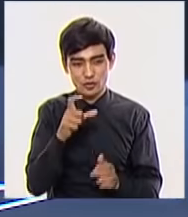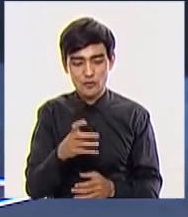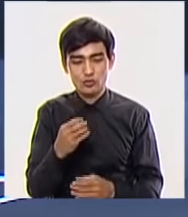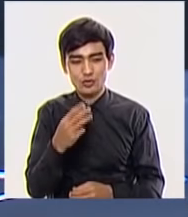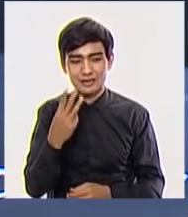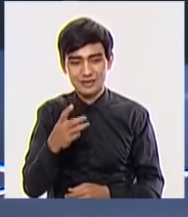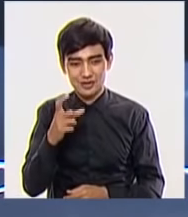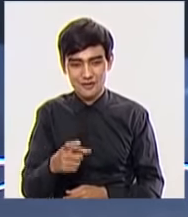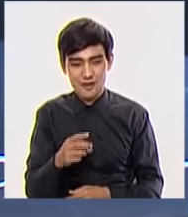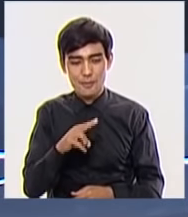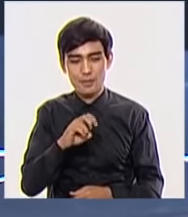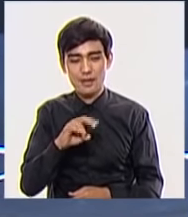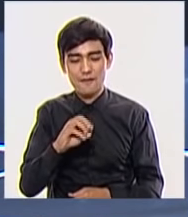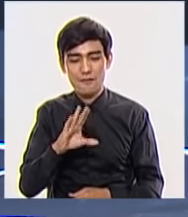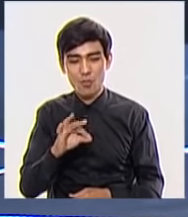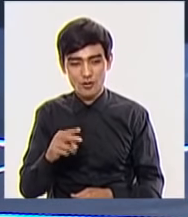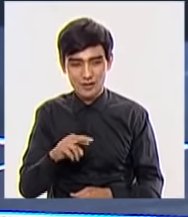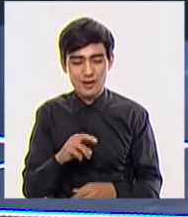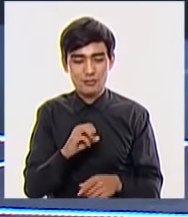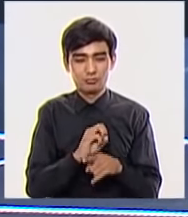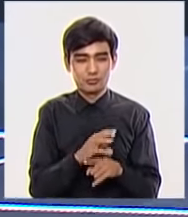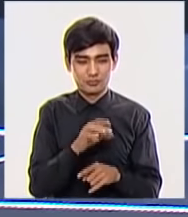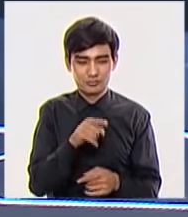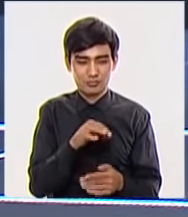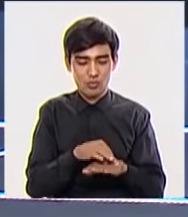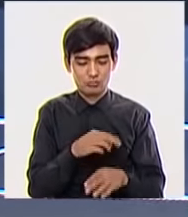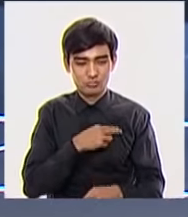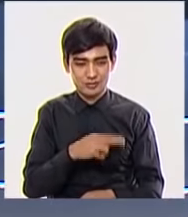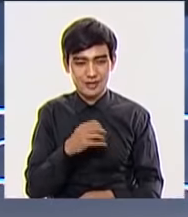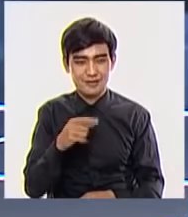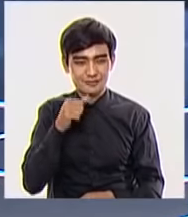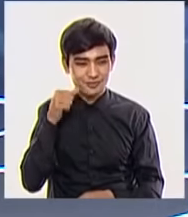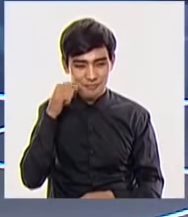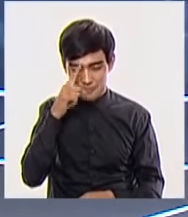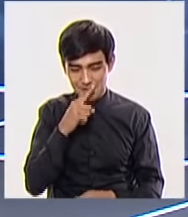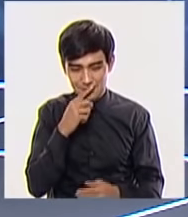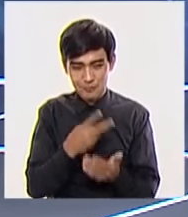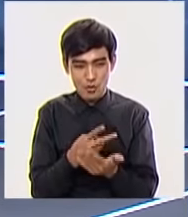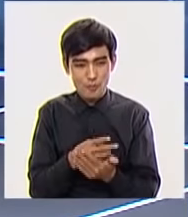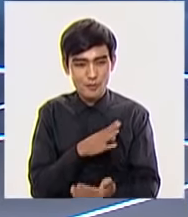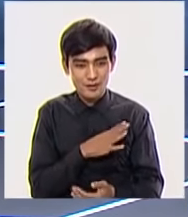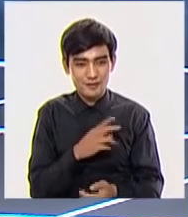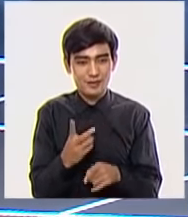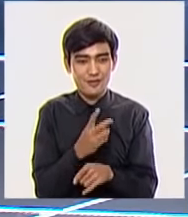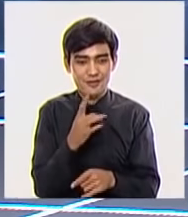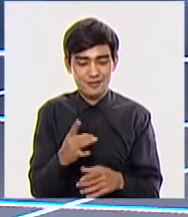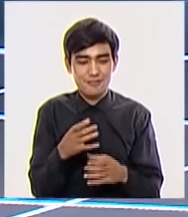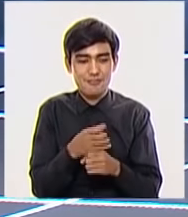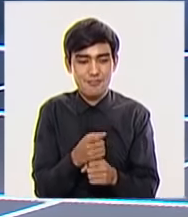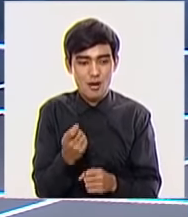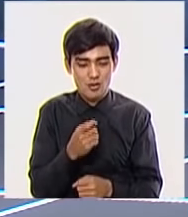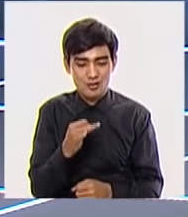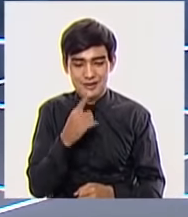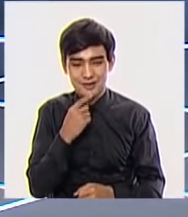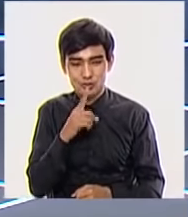трое умерли от пневмонии с признаками COVID-19. Буквально в конце прошлого месяца показатель смертности был в два раза меньше. В